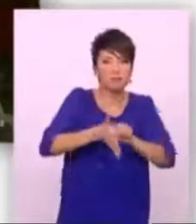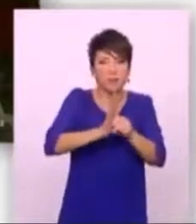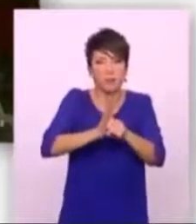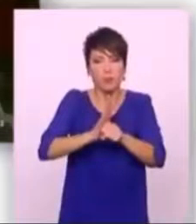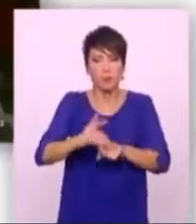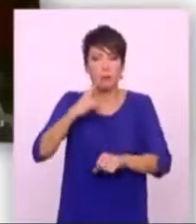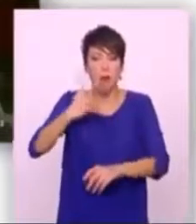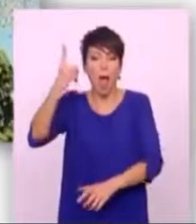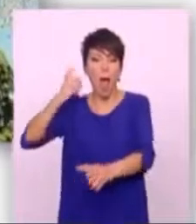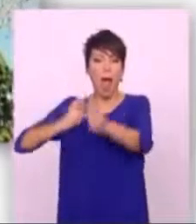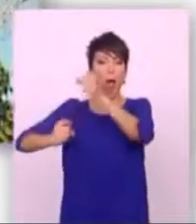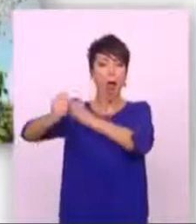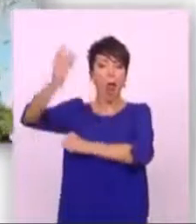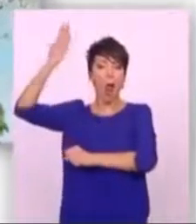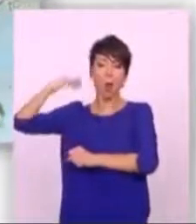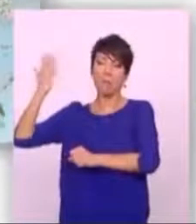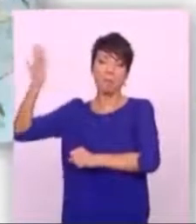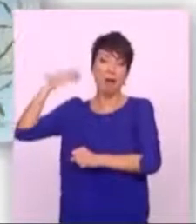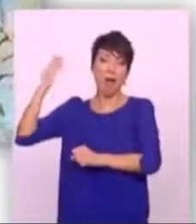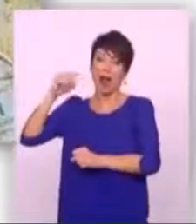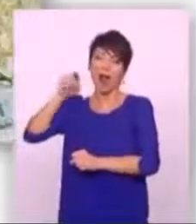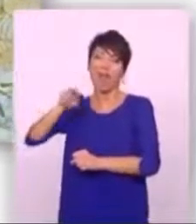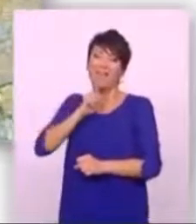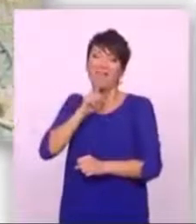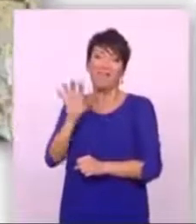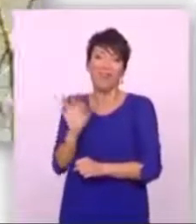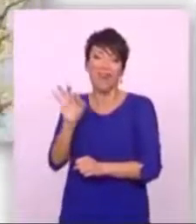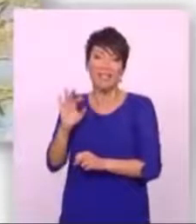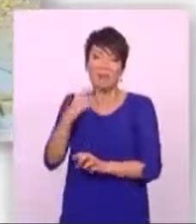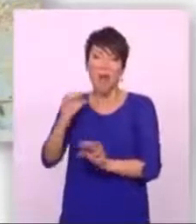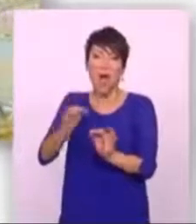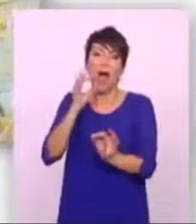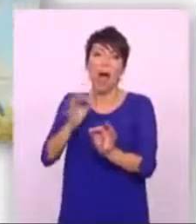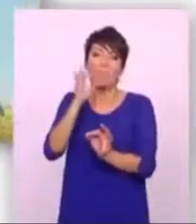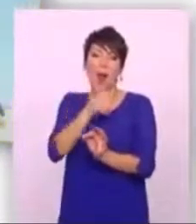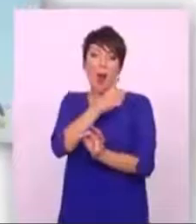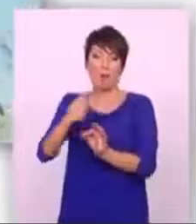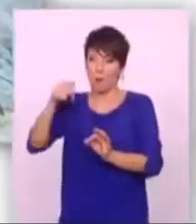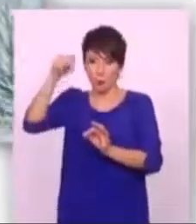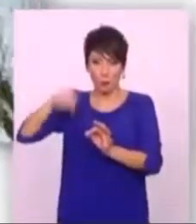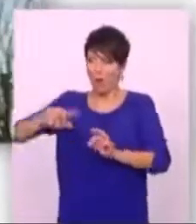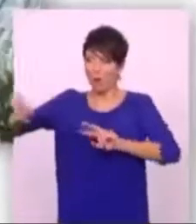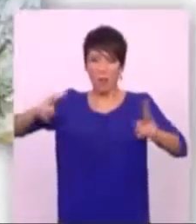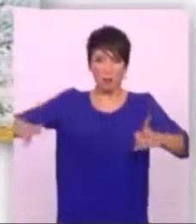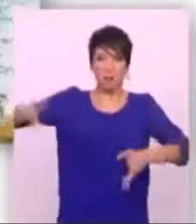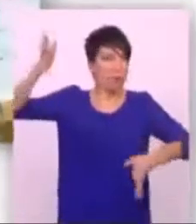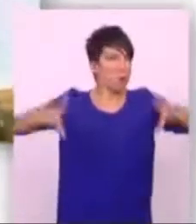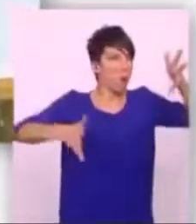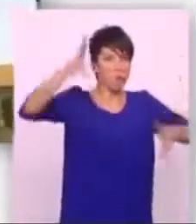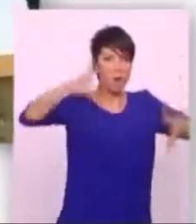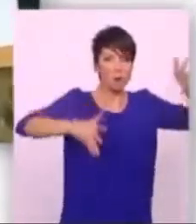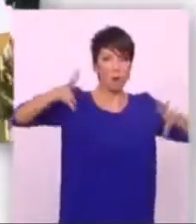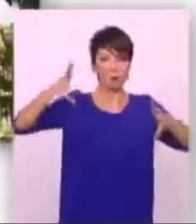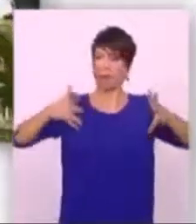λυκνίζεται του χρόνου η αιώρα.